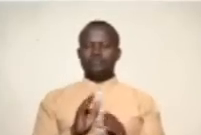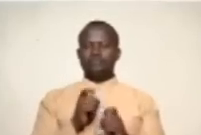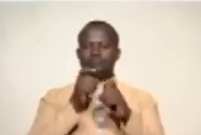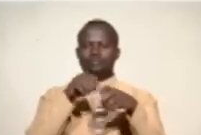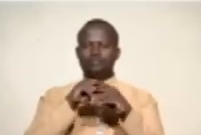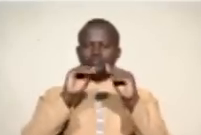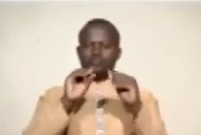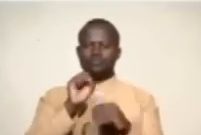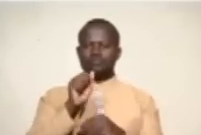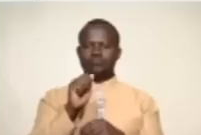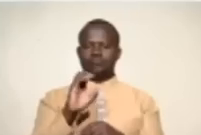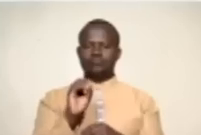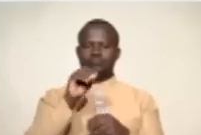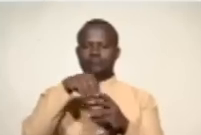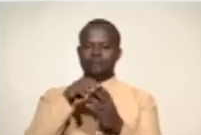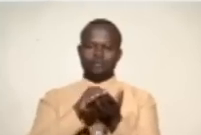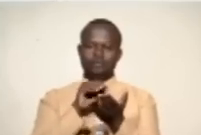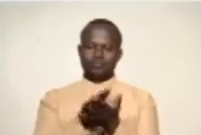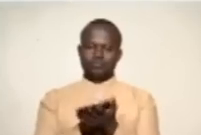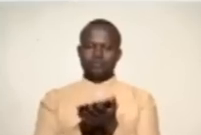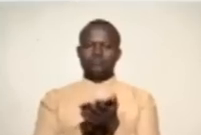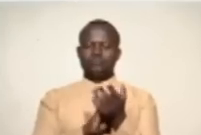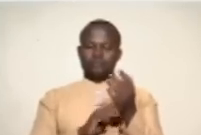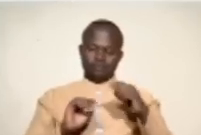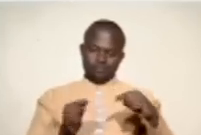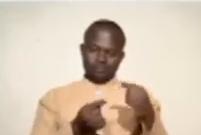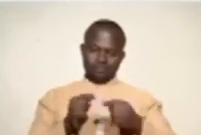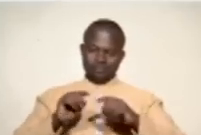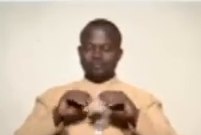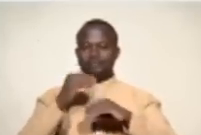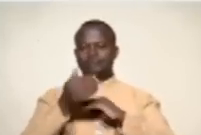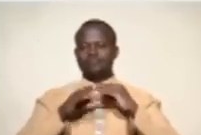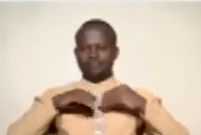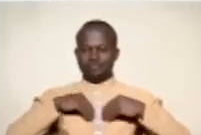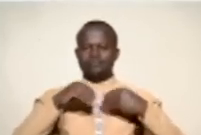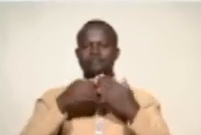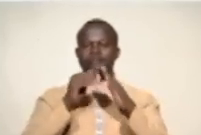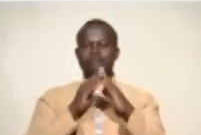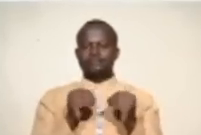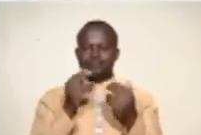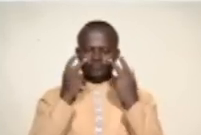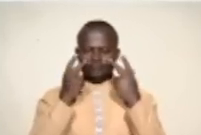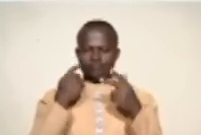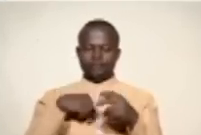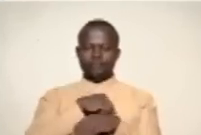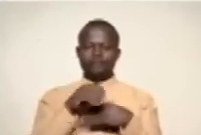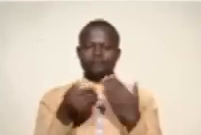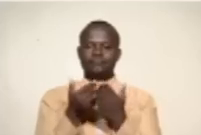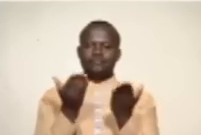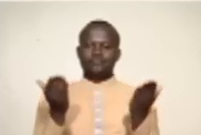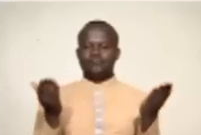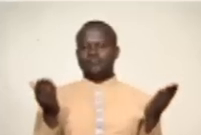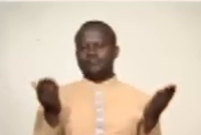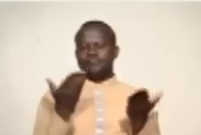Sako, njyanayo dosiye barayitreta birakunda, inzu narayibonye narayiguze ntacyo.